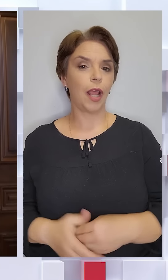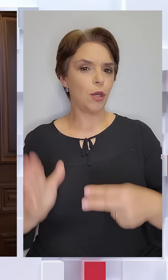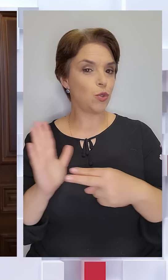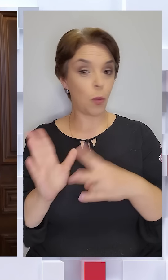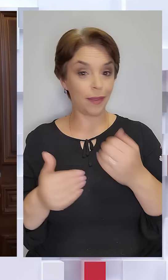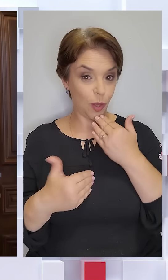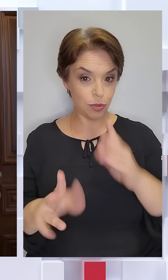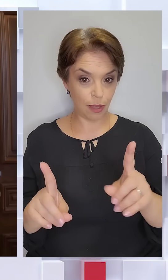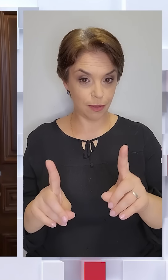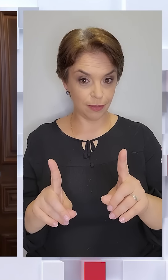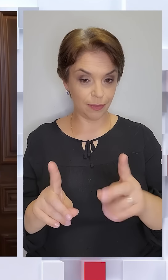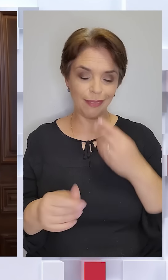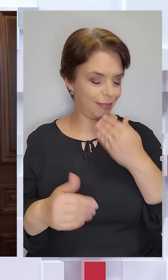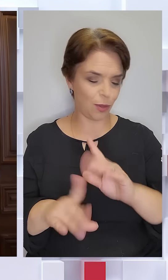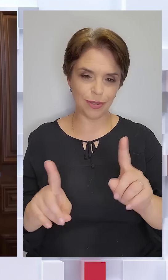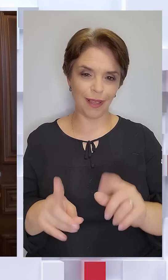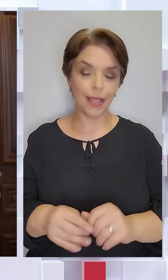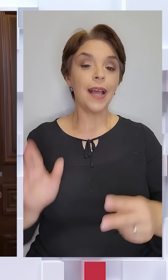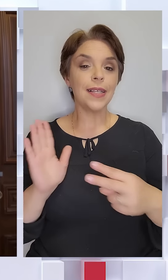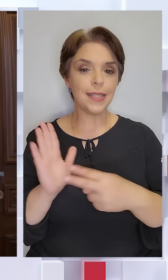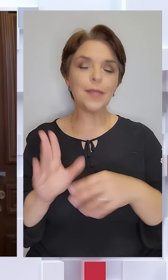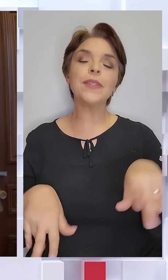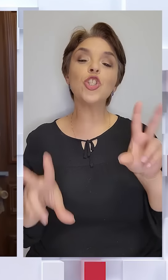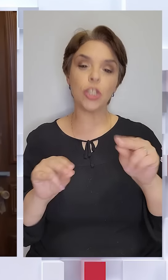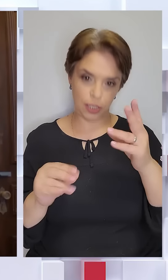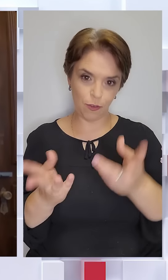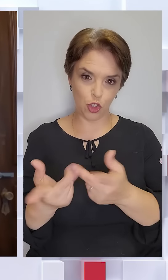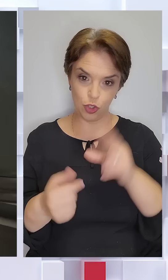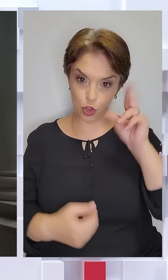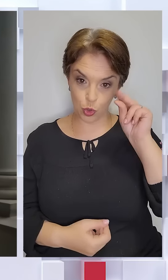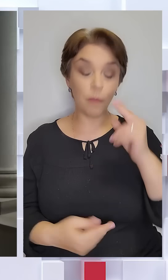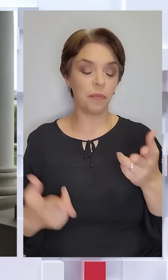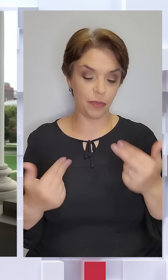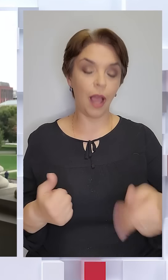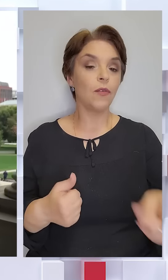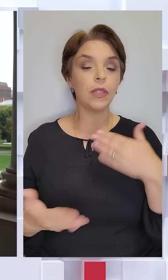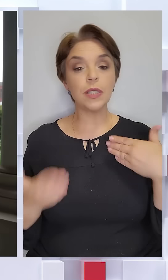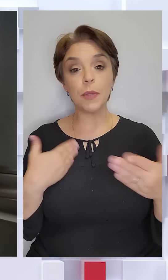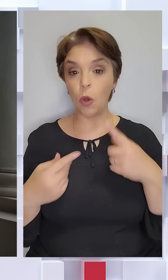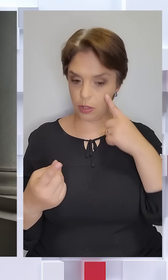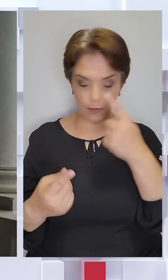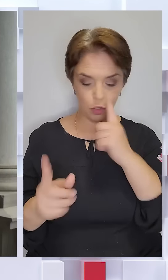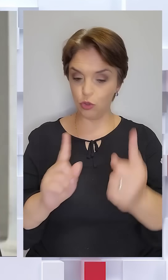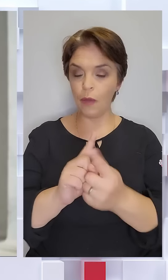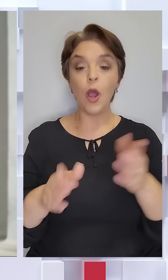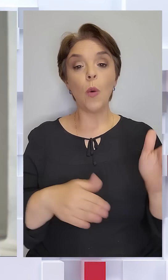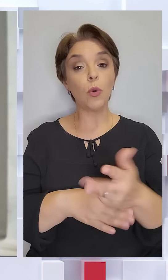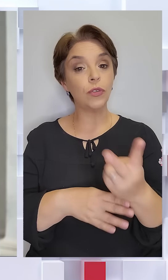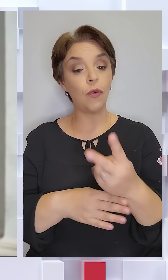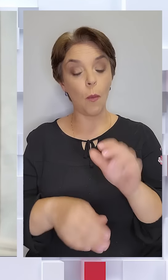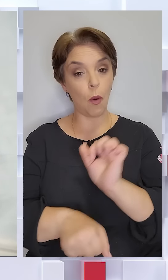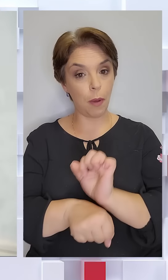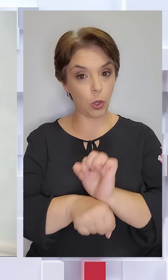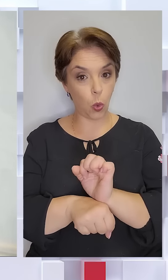Сьома і не остання. Не остання. Сім – щасливе число. Так. Вони спілкуються віч на віч, прогулюються удвох